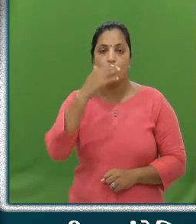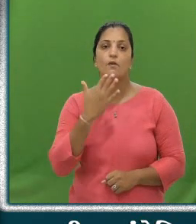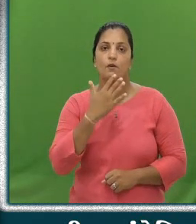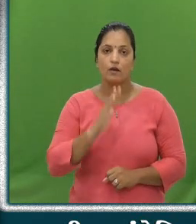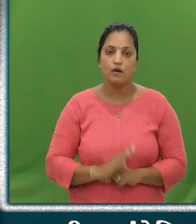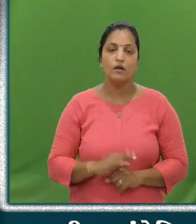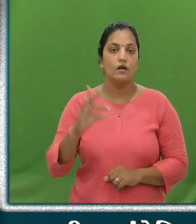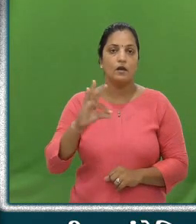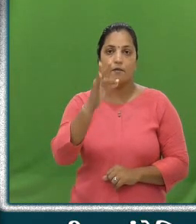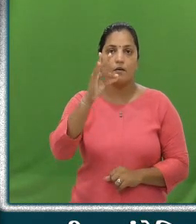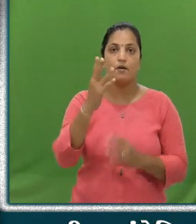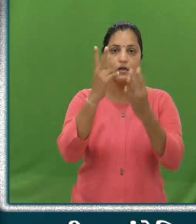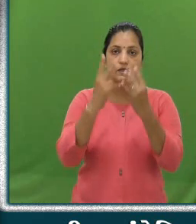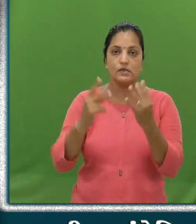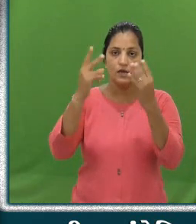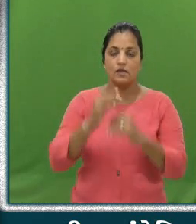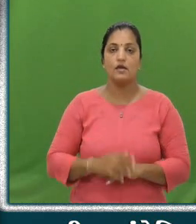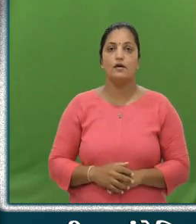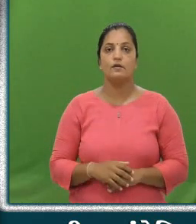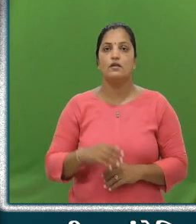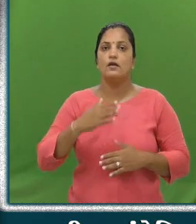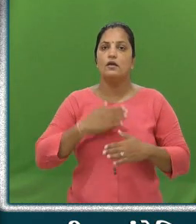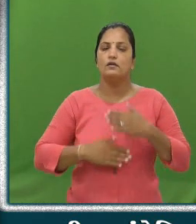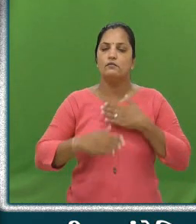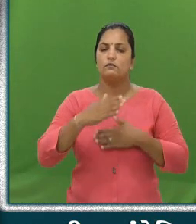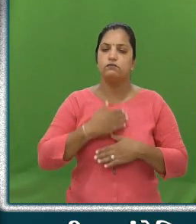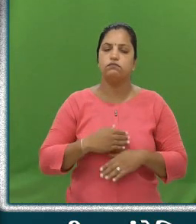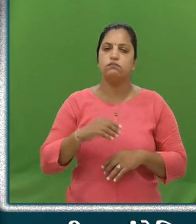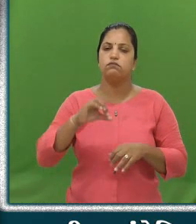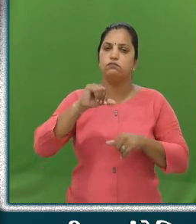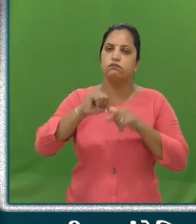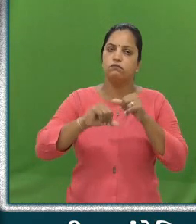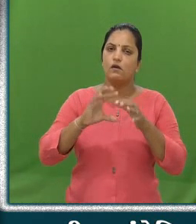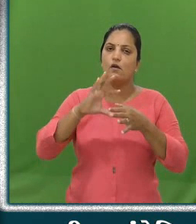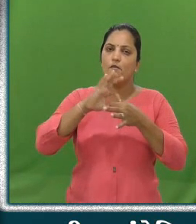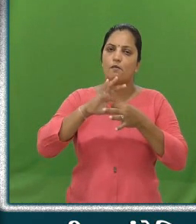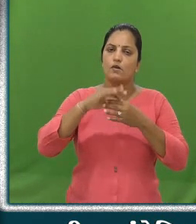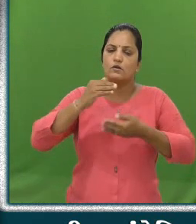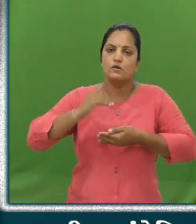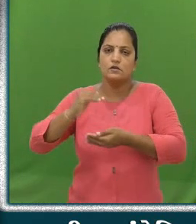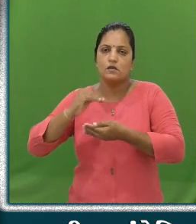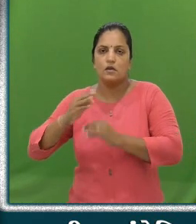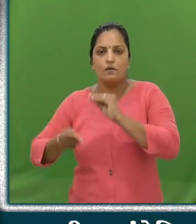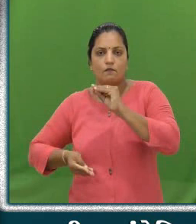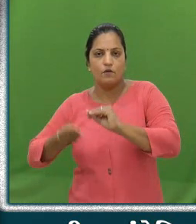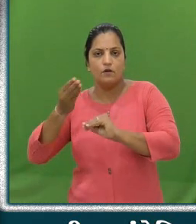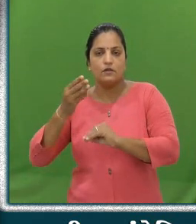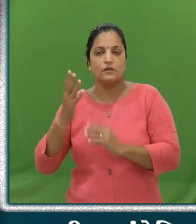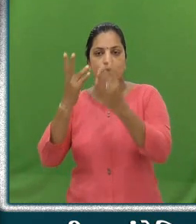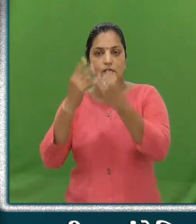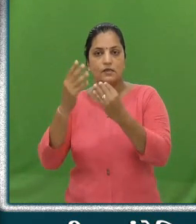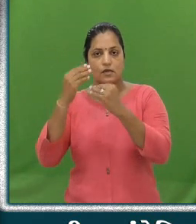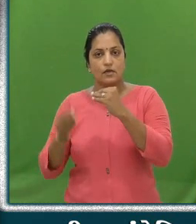રંગના ભમરાની સંખ્યા તમે જુઓ છો કે જેમ જેમ પ્રજનનની ક્રિયા થાય સંતતિ વધે છે તેમ જે એની સંખ્યા વધતી